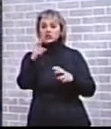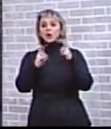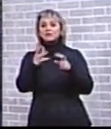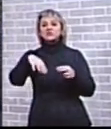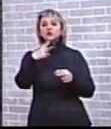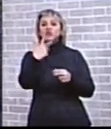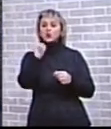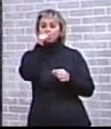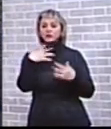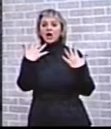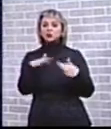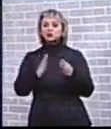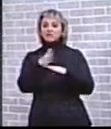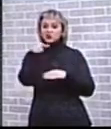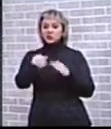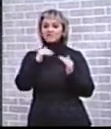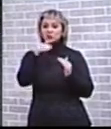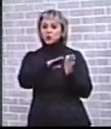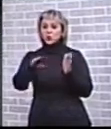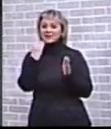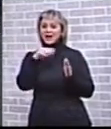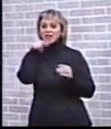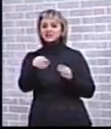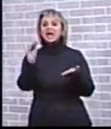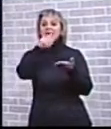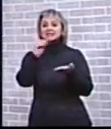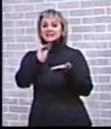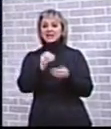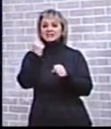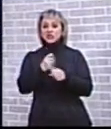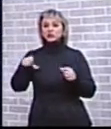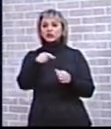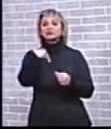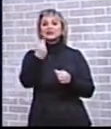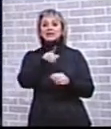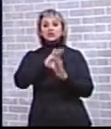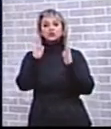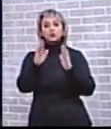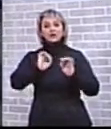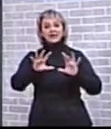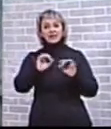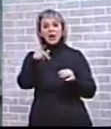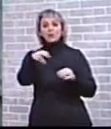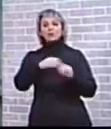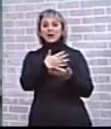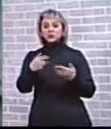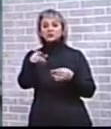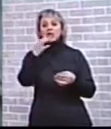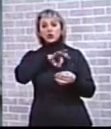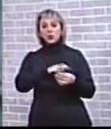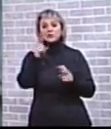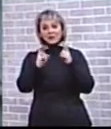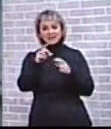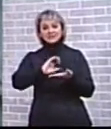всего 3 года, а уже вышло на высший уровень качества. А знак «Сделано на Дону» скоро даст не только рекламу продукции, но и льготы